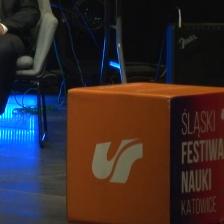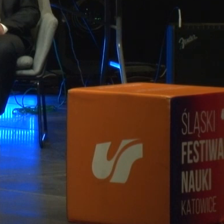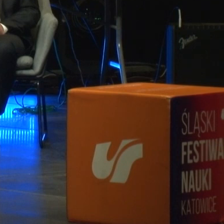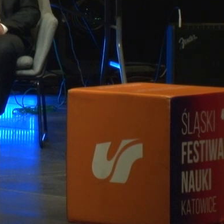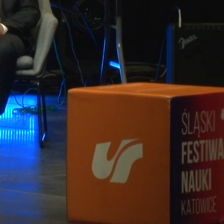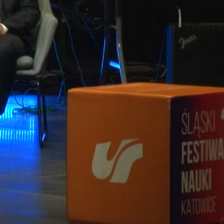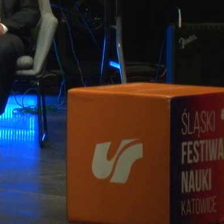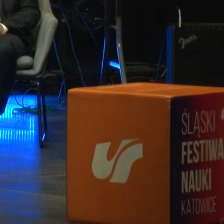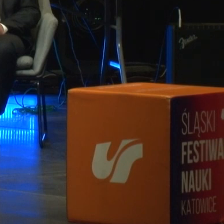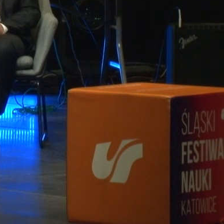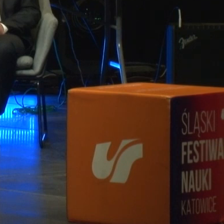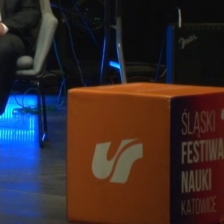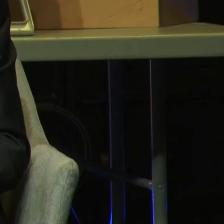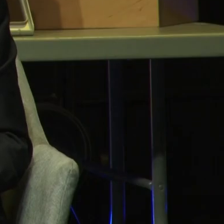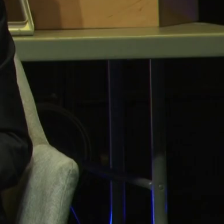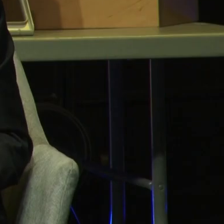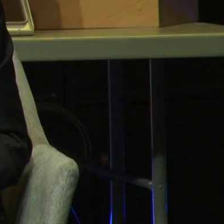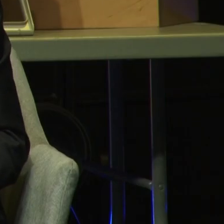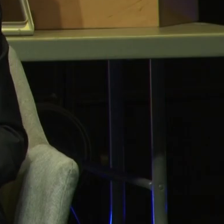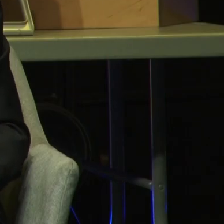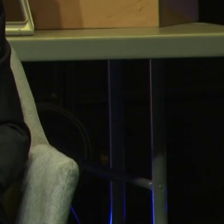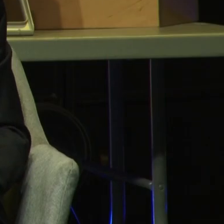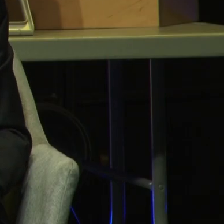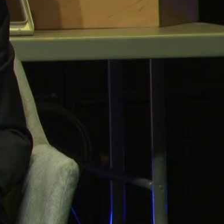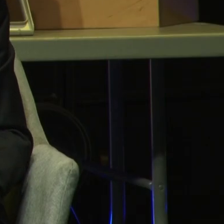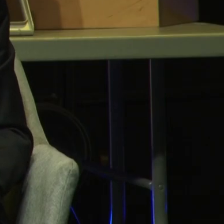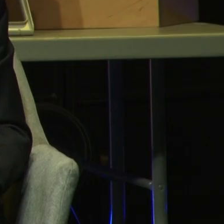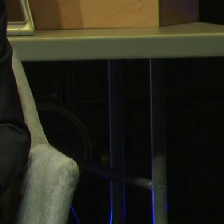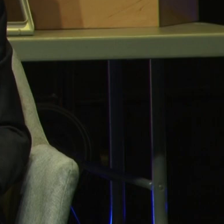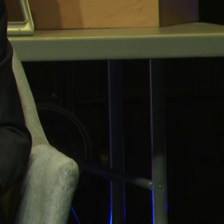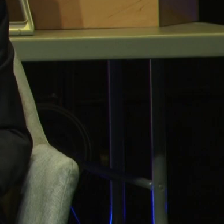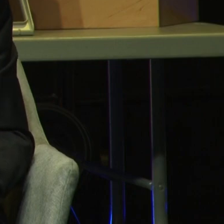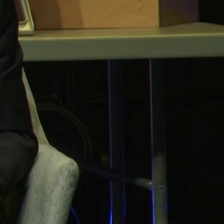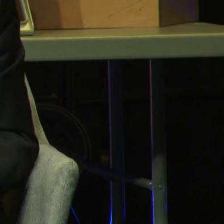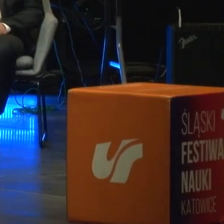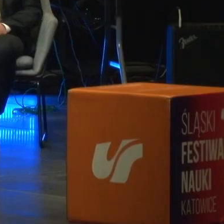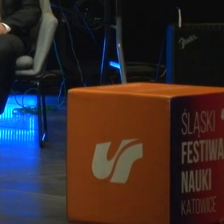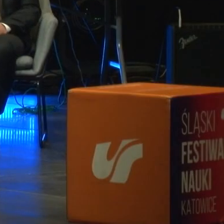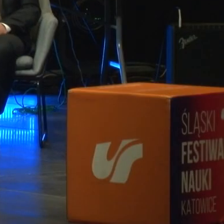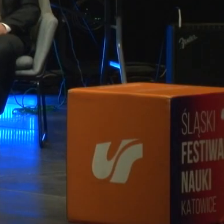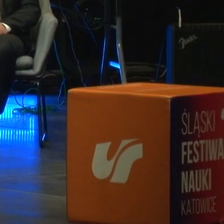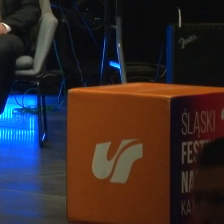Górnośląsko-Zagłębiowską Metropolią. Dziękuję za rozmowę. Dziękuję Pani pięknie, dziękuję ślicznie Państwu. Do zobaczenia.